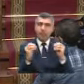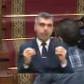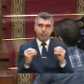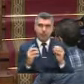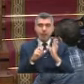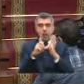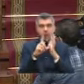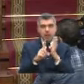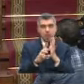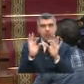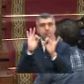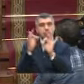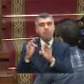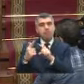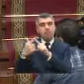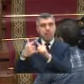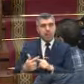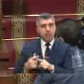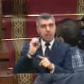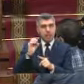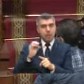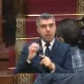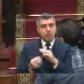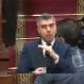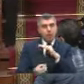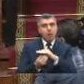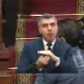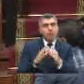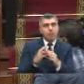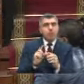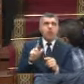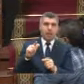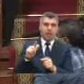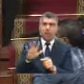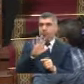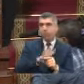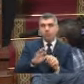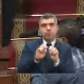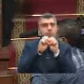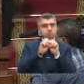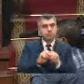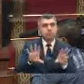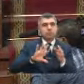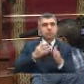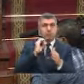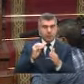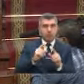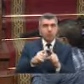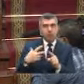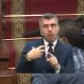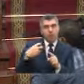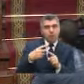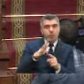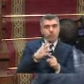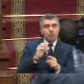كمل على اللي بقى بتخصيص 0 درهم للوقايه من الرشوه، سحب التعديلات المتعلقه بالاسراء غير مشروع، انهاء